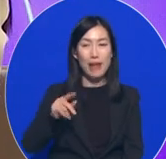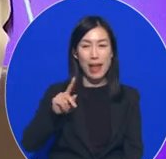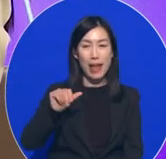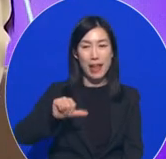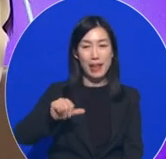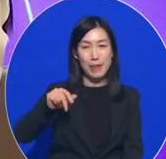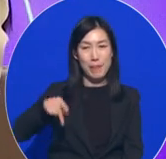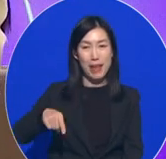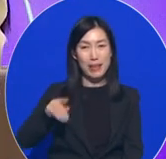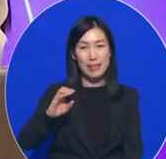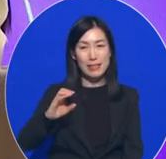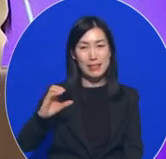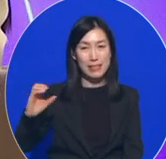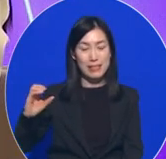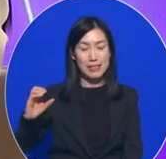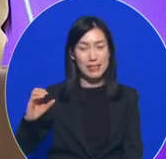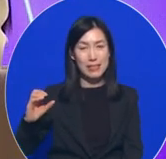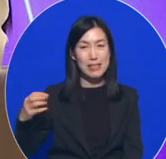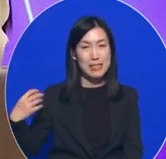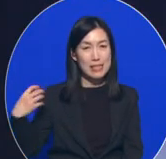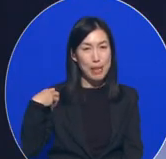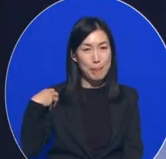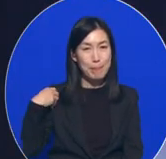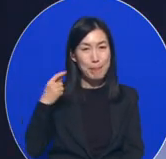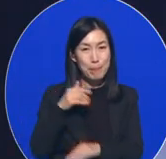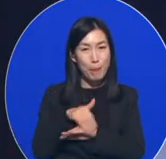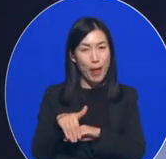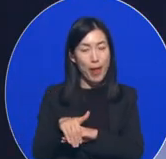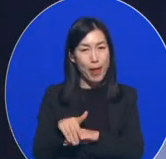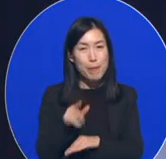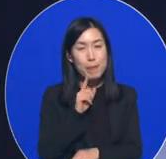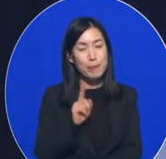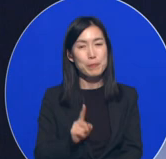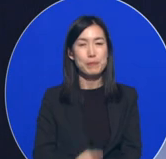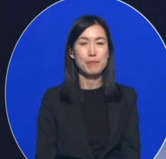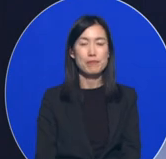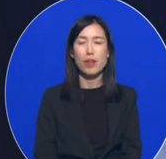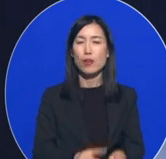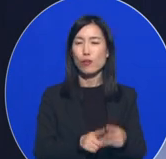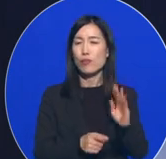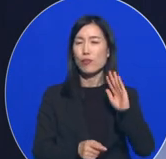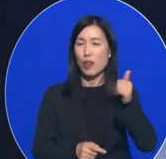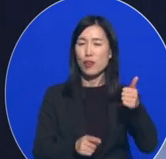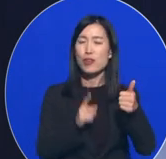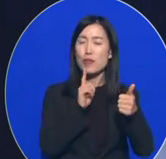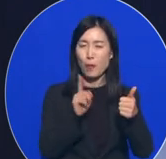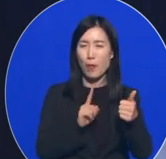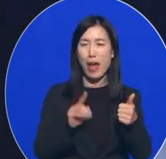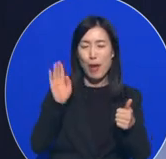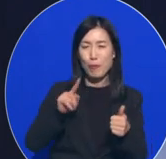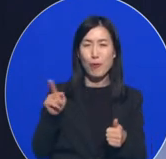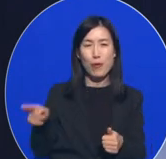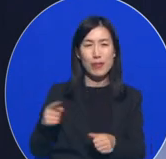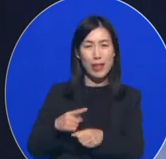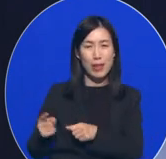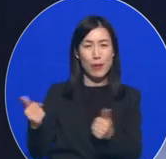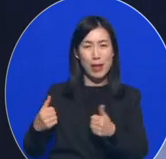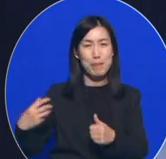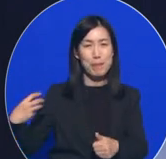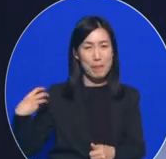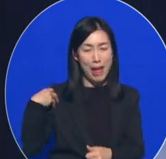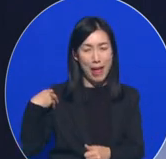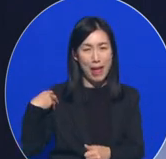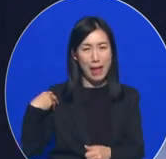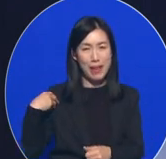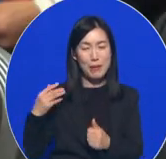예정이요 이와 관련해서 또 윤 대통령이 언급이 있었다고요네 윤대은 긴밀한 협력을 강조하기도